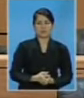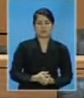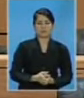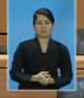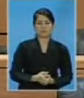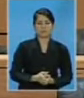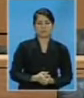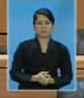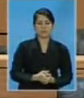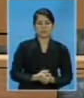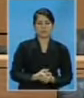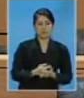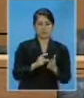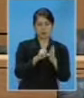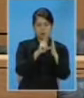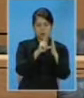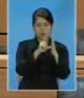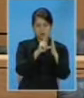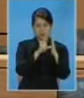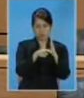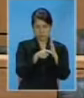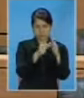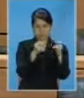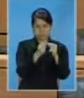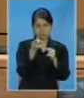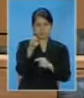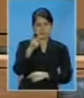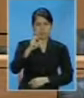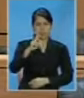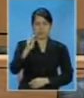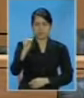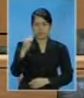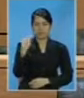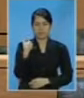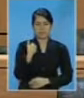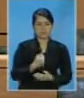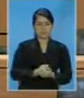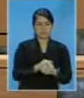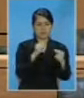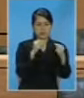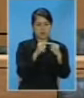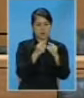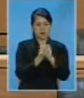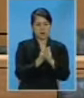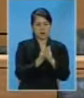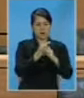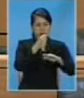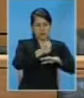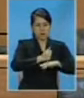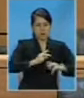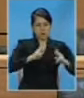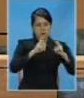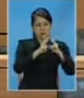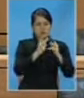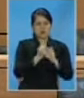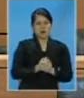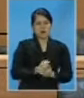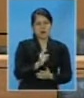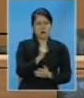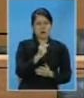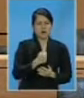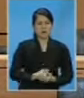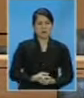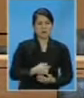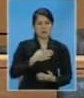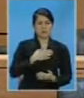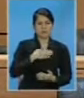จากเลขาธิการคณะรัฐมนตรีนะครับที่ได้เคยเรียนไปถึงคณะกรรมาธิการรัฐมนตรีเนี่ยในข้อผมน่า